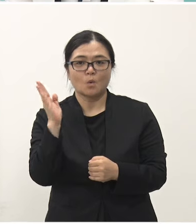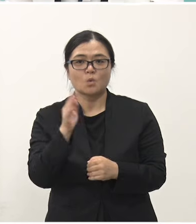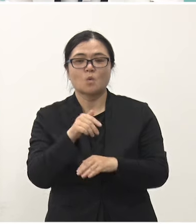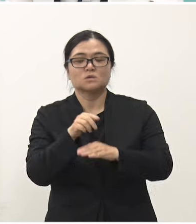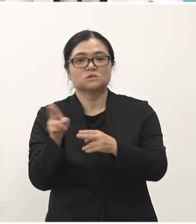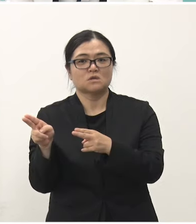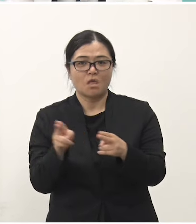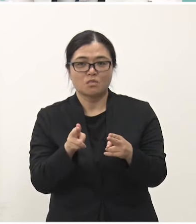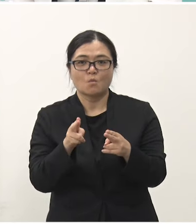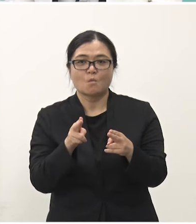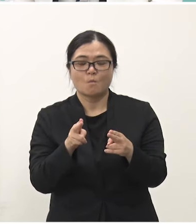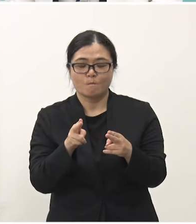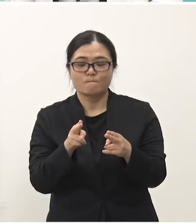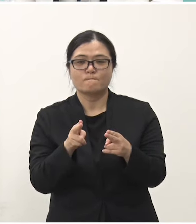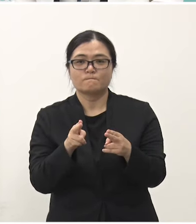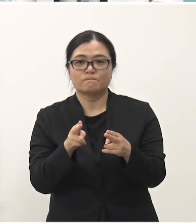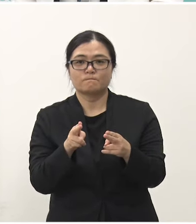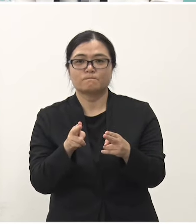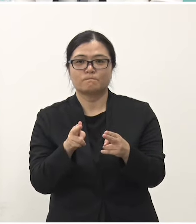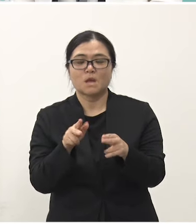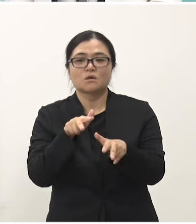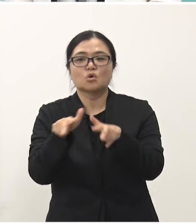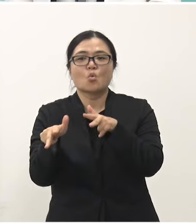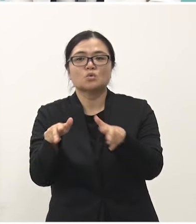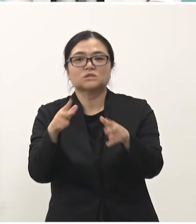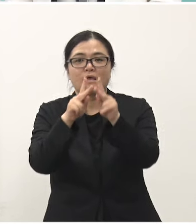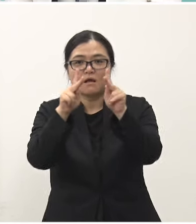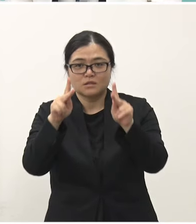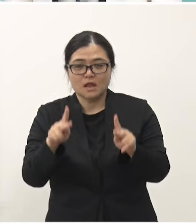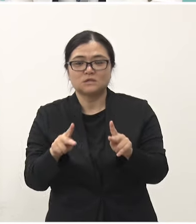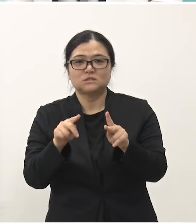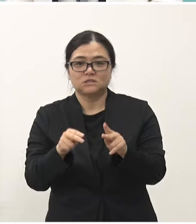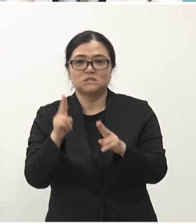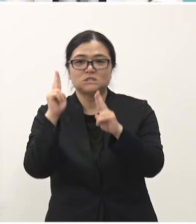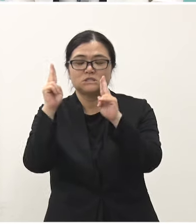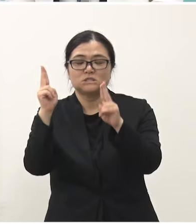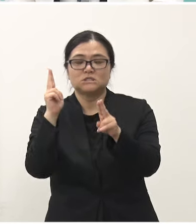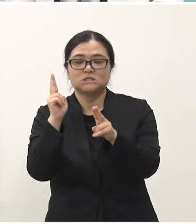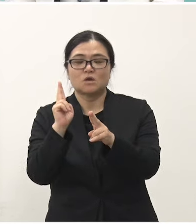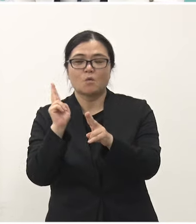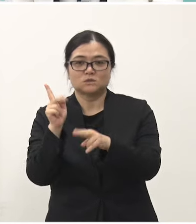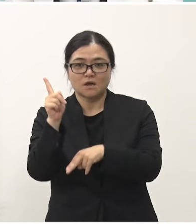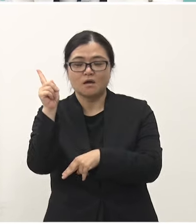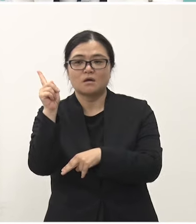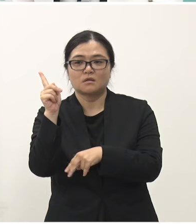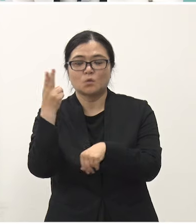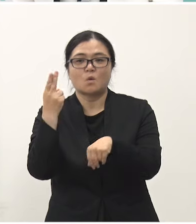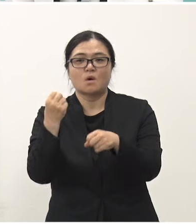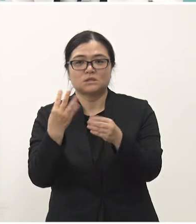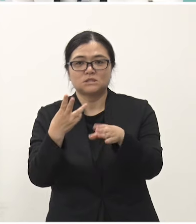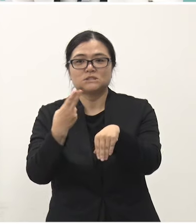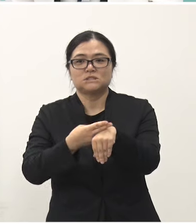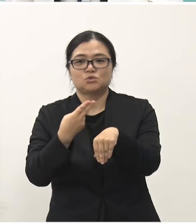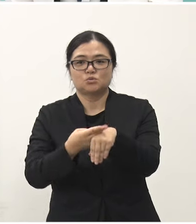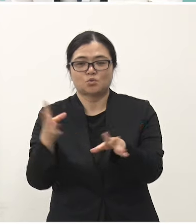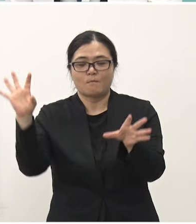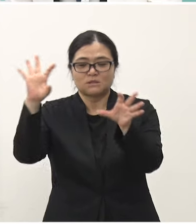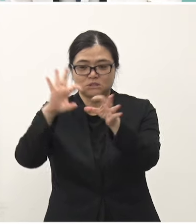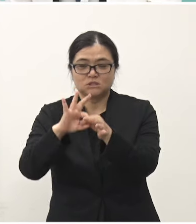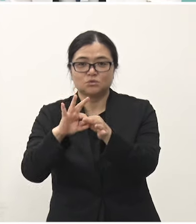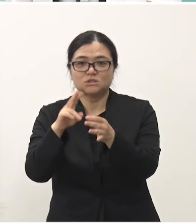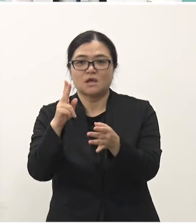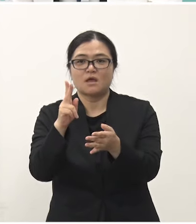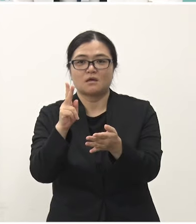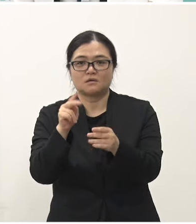ください港新技術チャレンジ提案制度は区の行政課題に事業者が提案する新